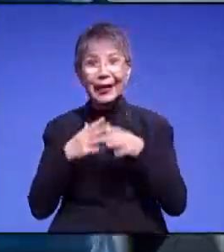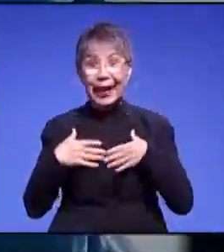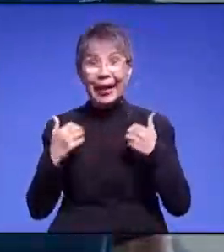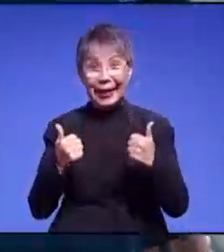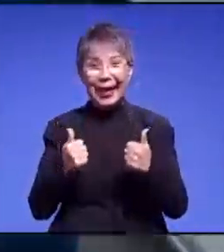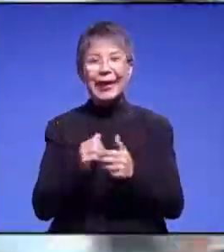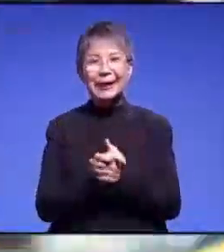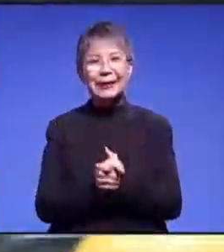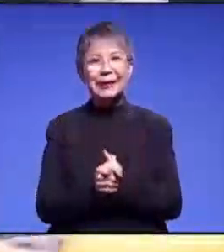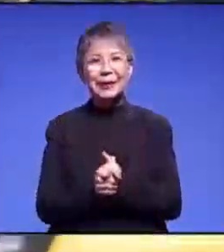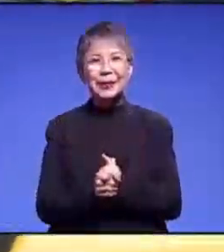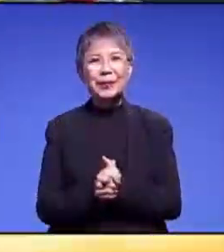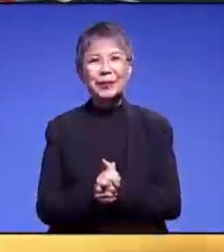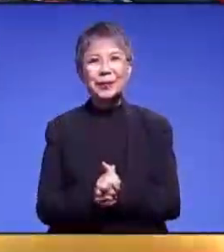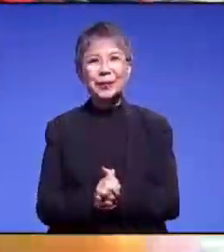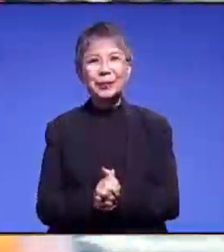yuk.